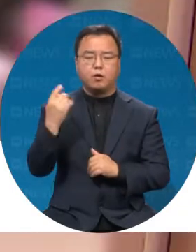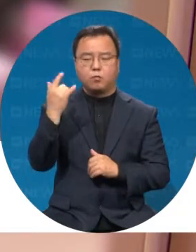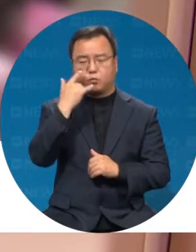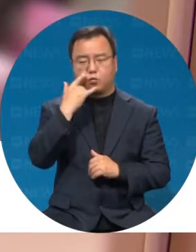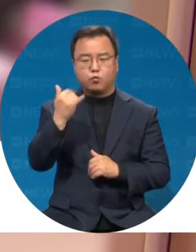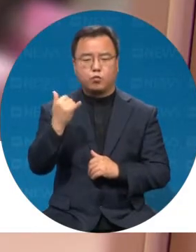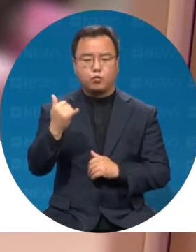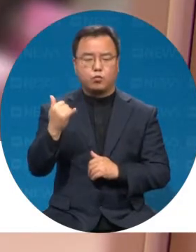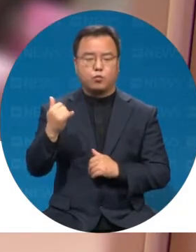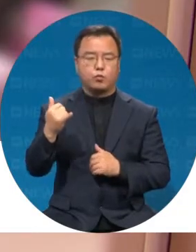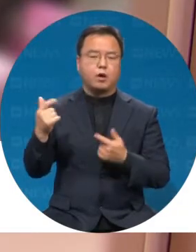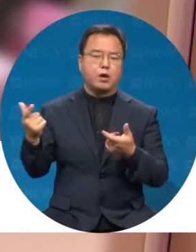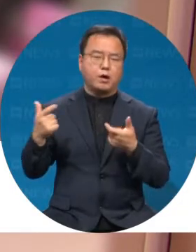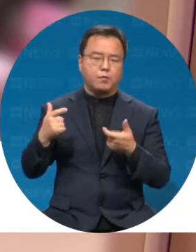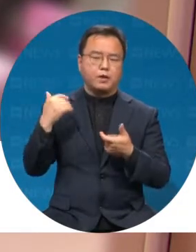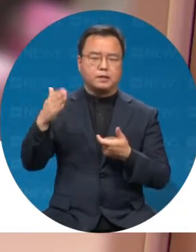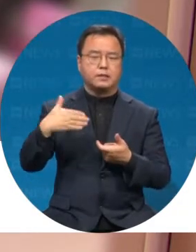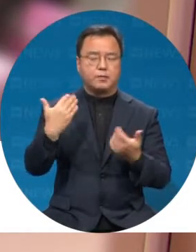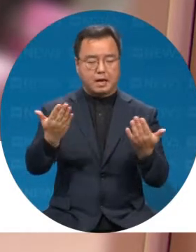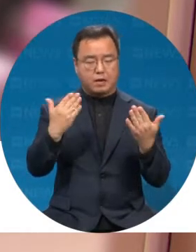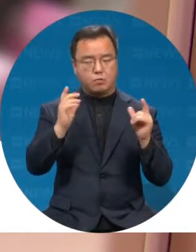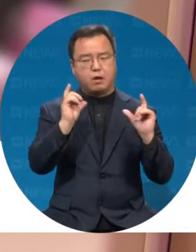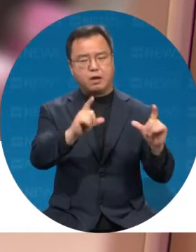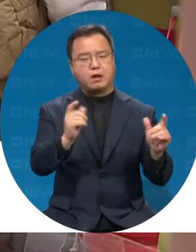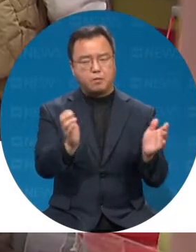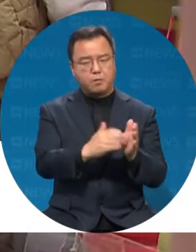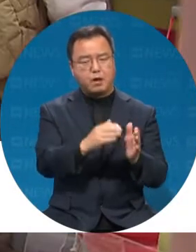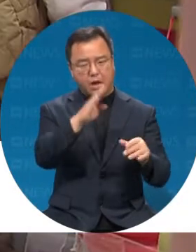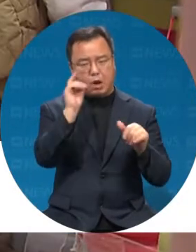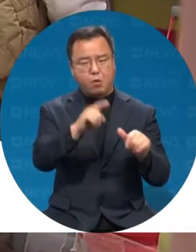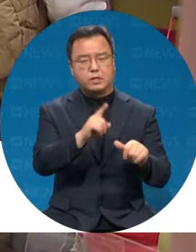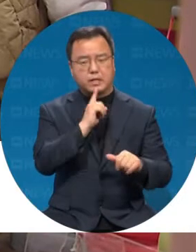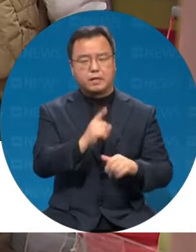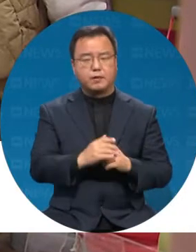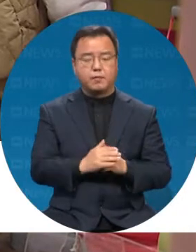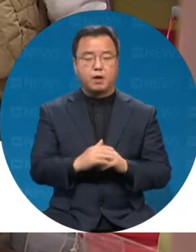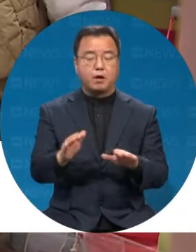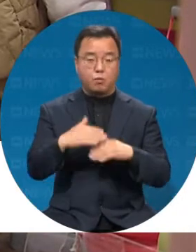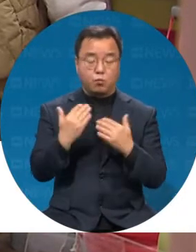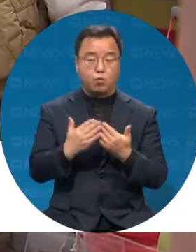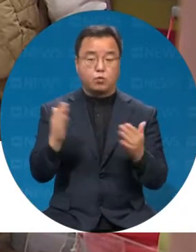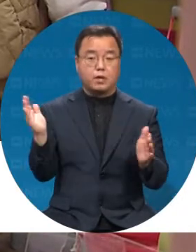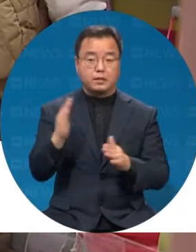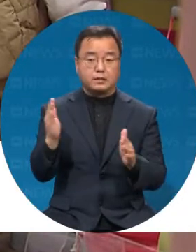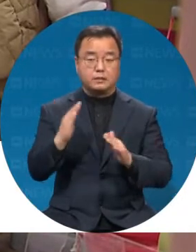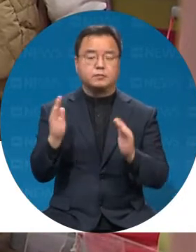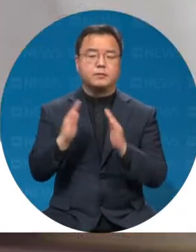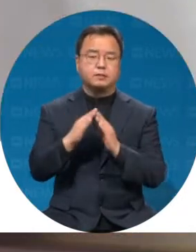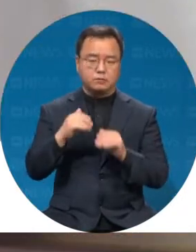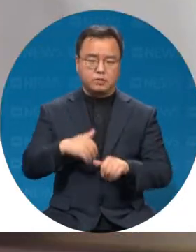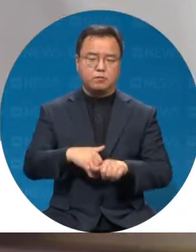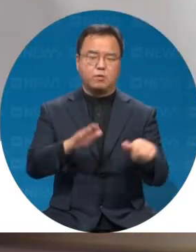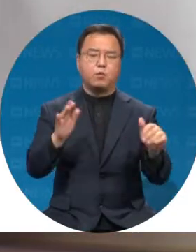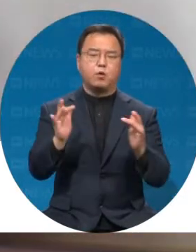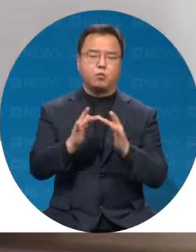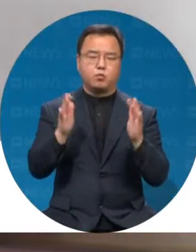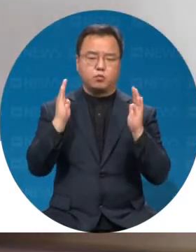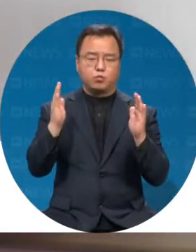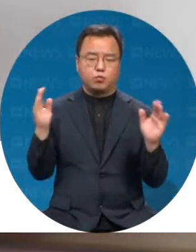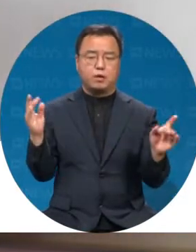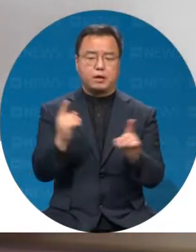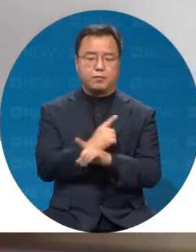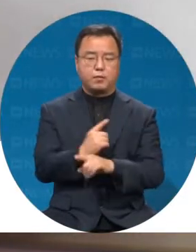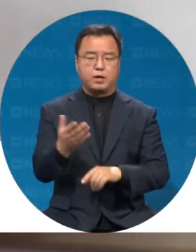의 확진 통보를 받고서야 학교에 통보했습니다 부랴부랴 전교생을 집에 보내고 원격 수업 으로 전환 햇지만